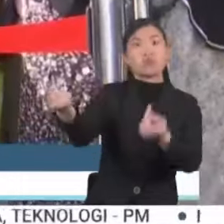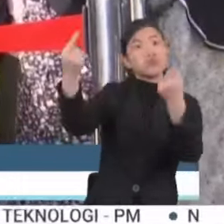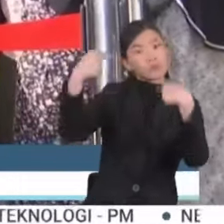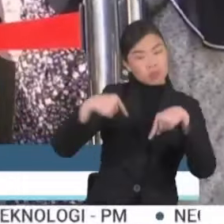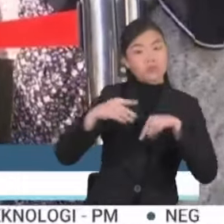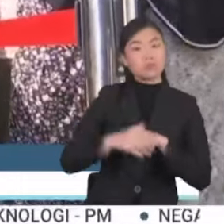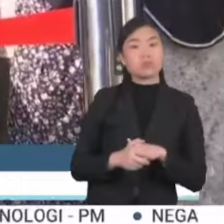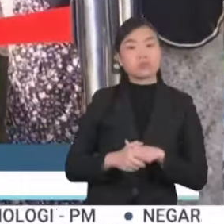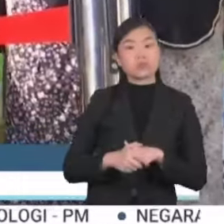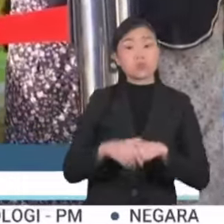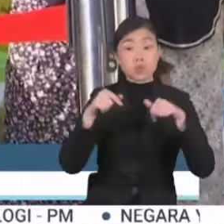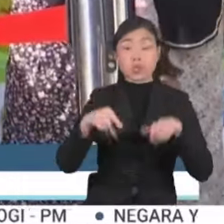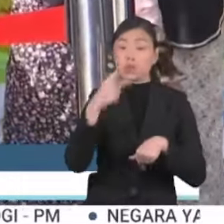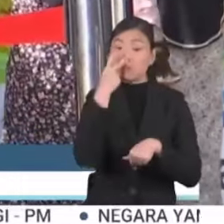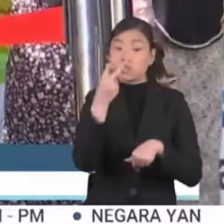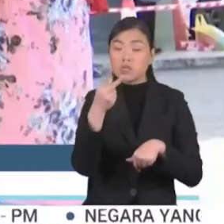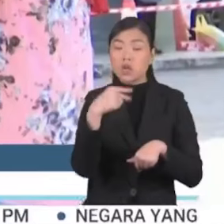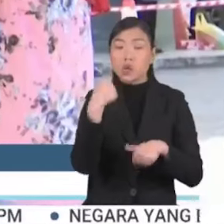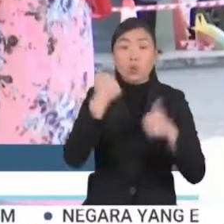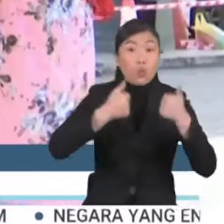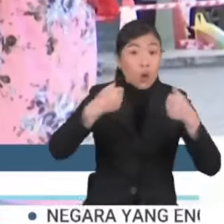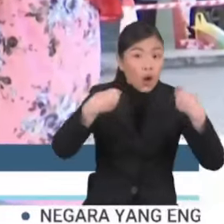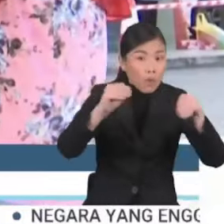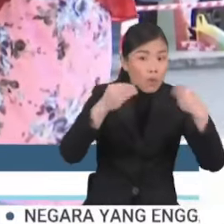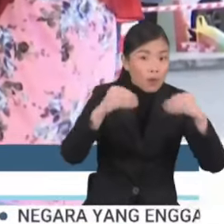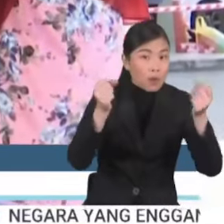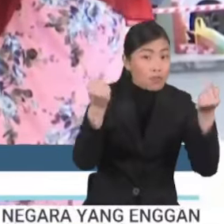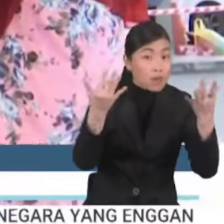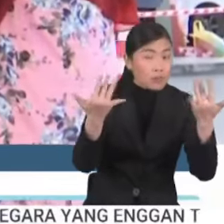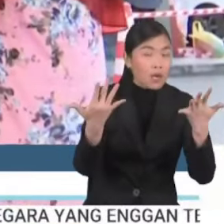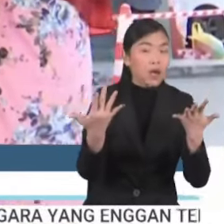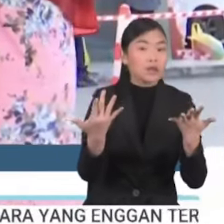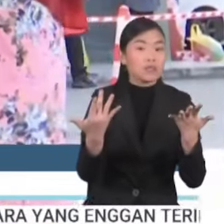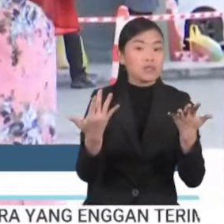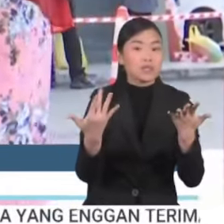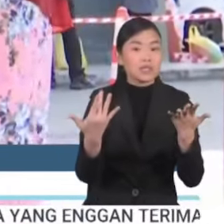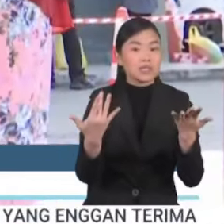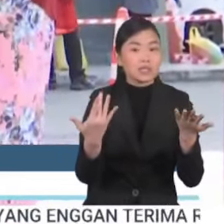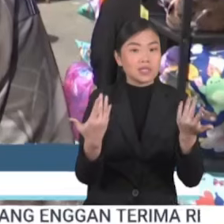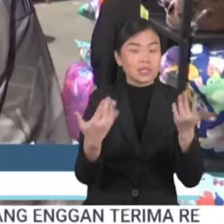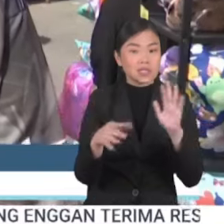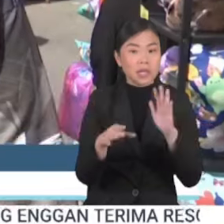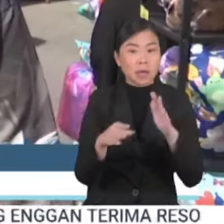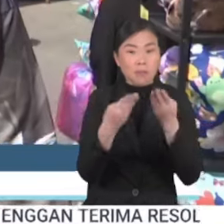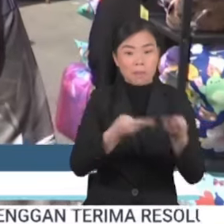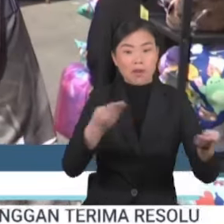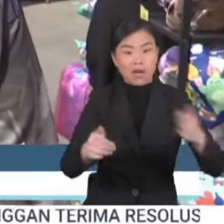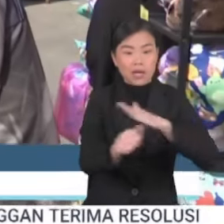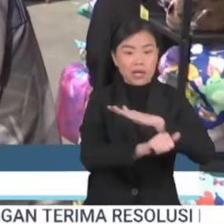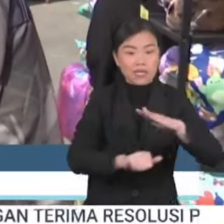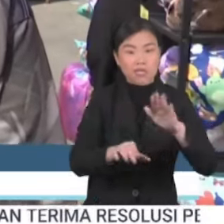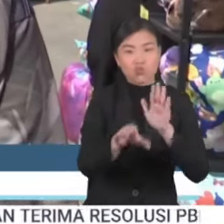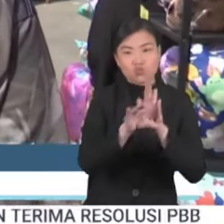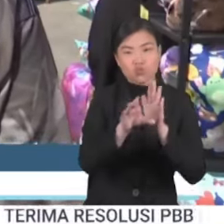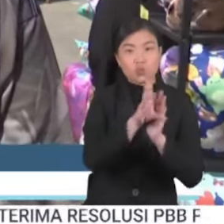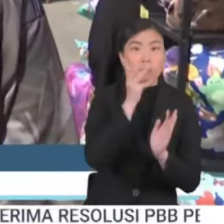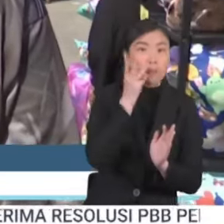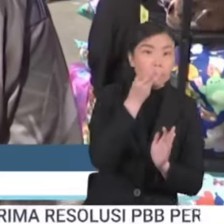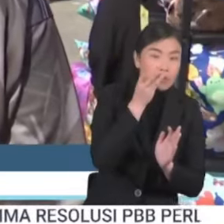pada hari ini jualan yang menggalakkan adalah dari segi barang keperluan asas lah, seperti